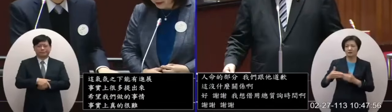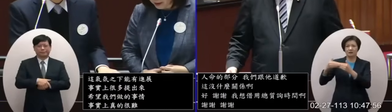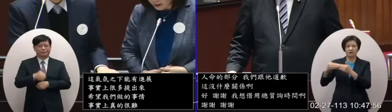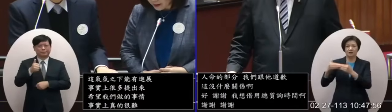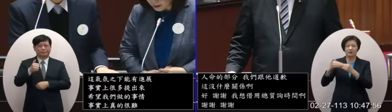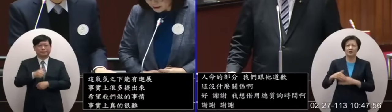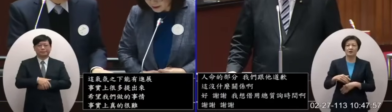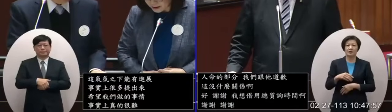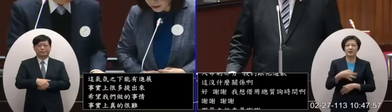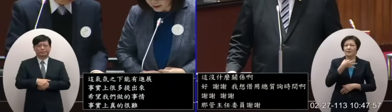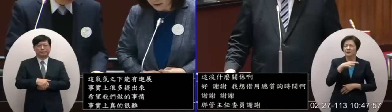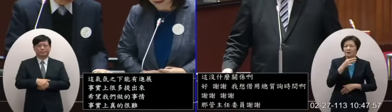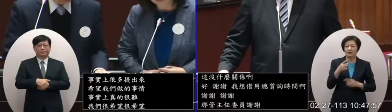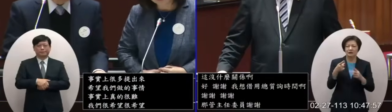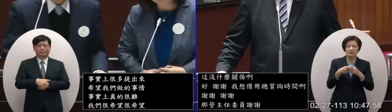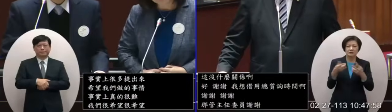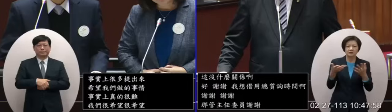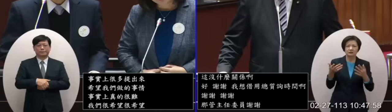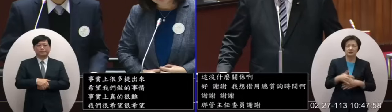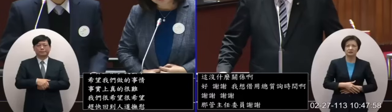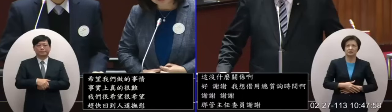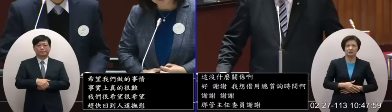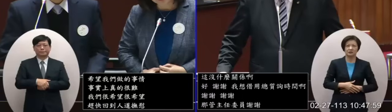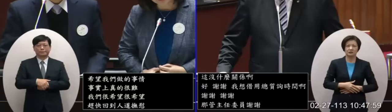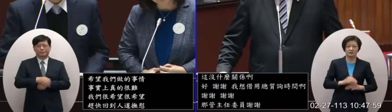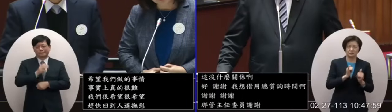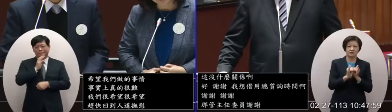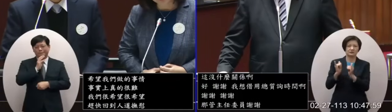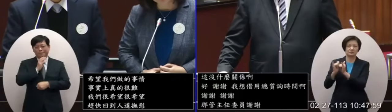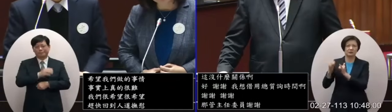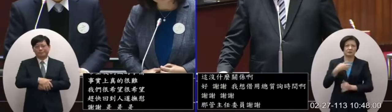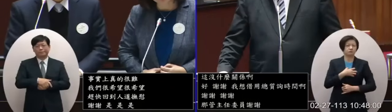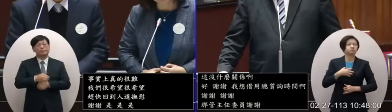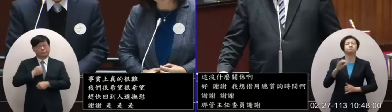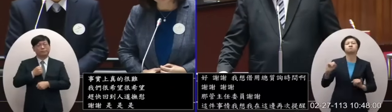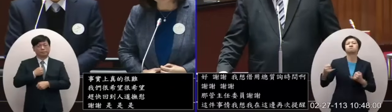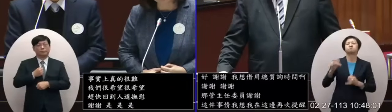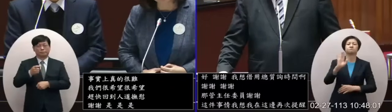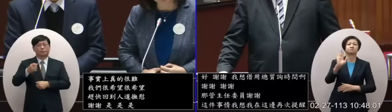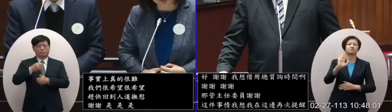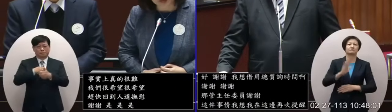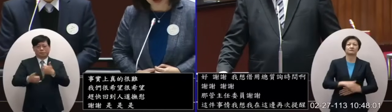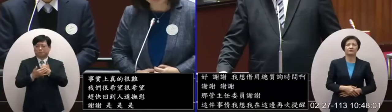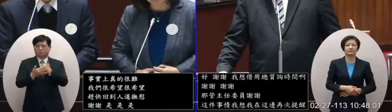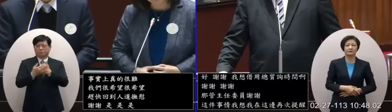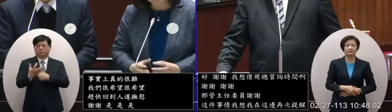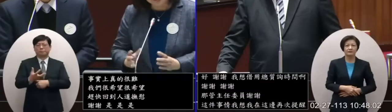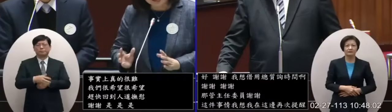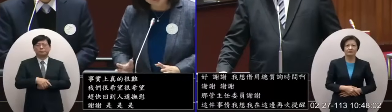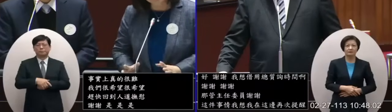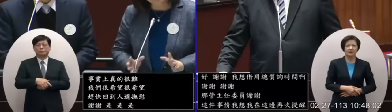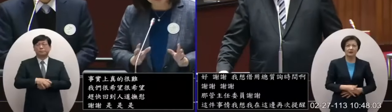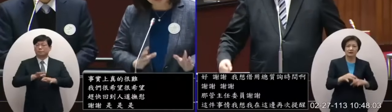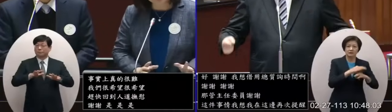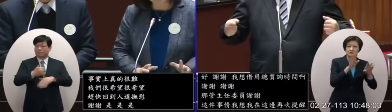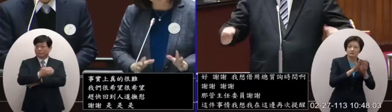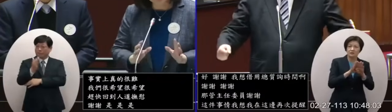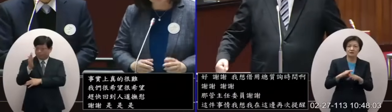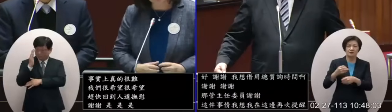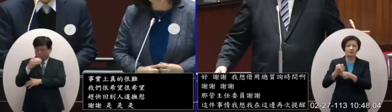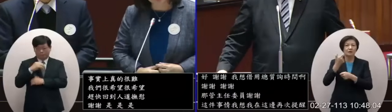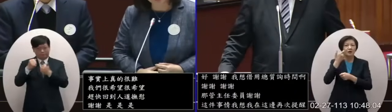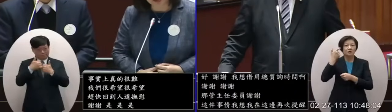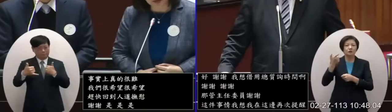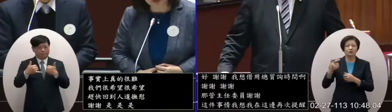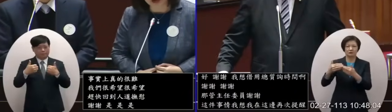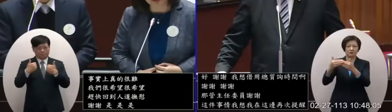一点点小事情哈， 谢谢， 把两岸人民的感情啊， 是，谢谢，我了解，委员也帮了很多忙， 金门跟马 县政府跟县议